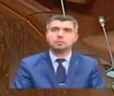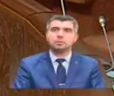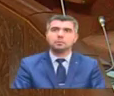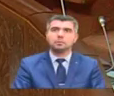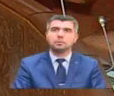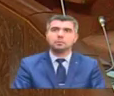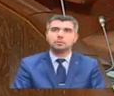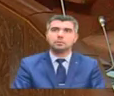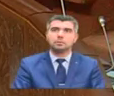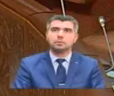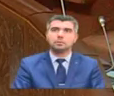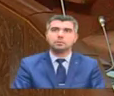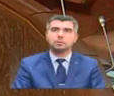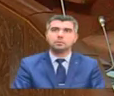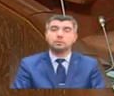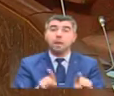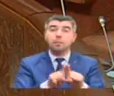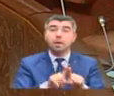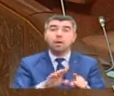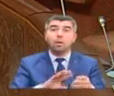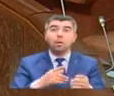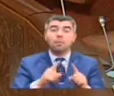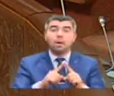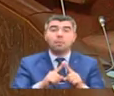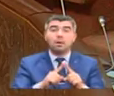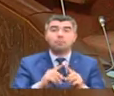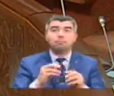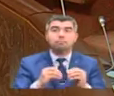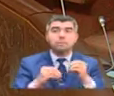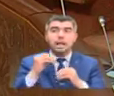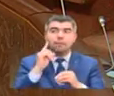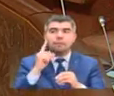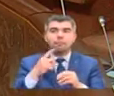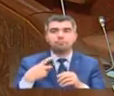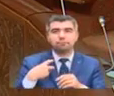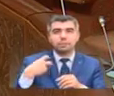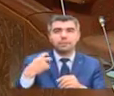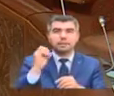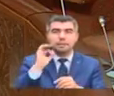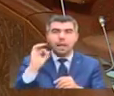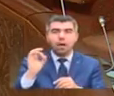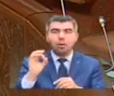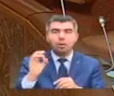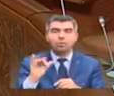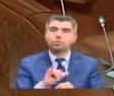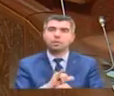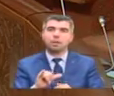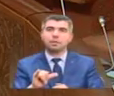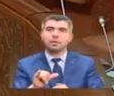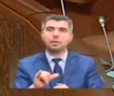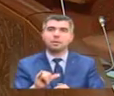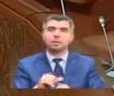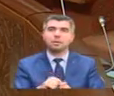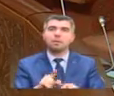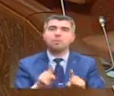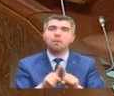ولكن الجودة ماشي عاوتاني غير الناس اللي عندهم الطاقة الشرائية، راه الجودة